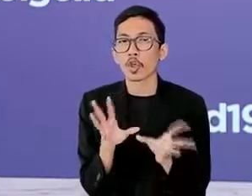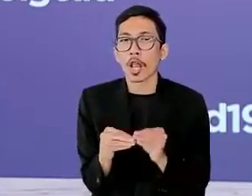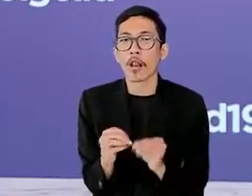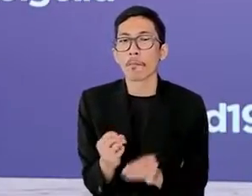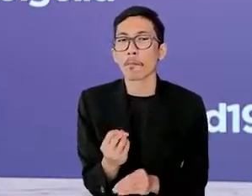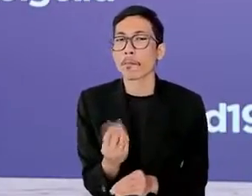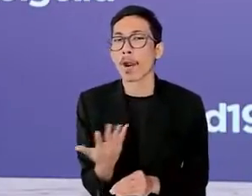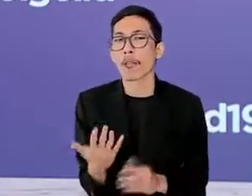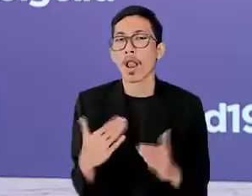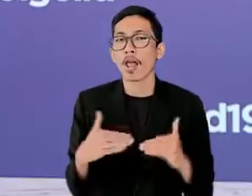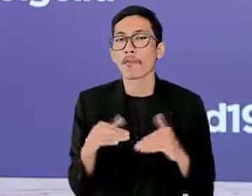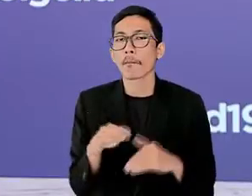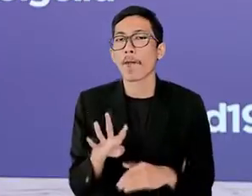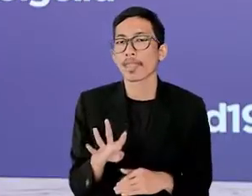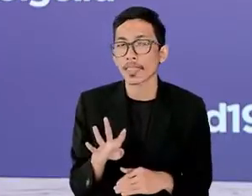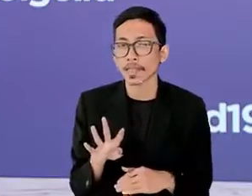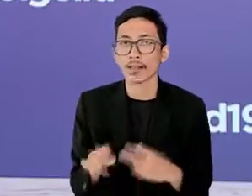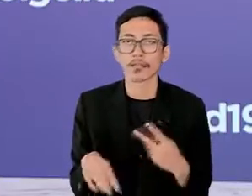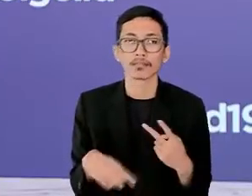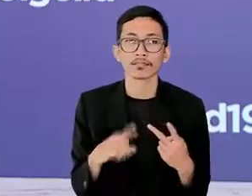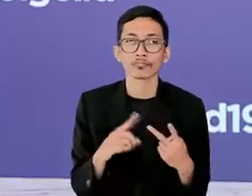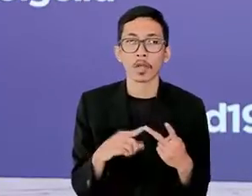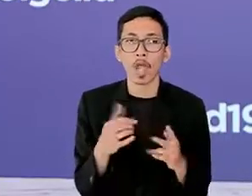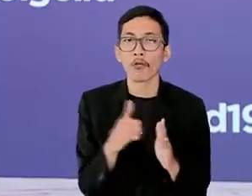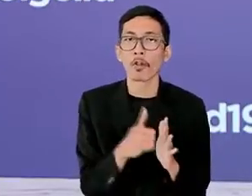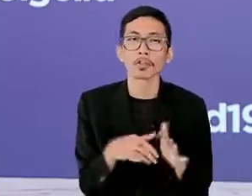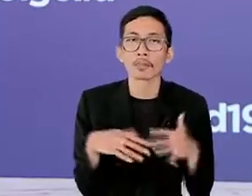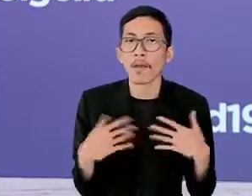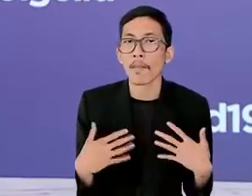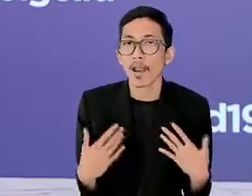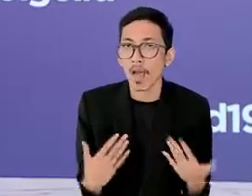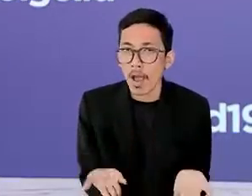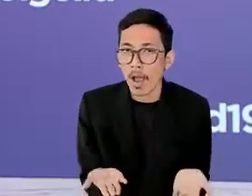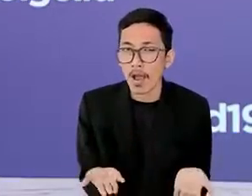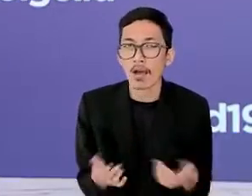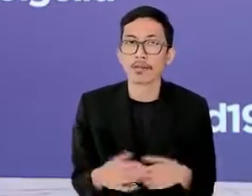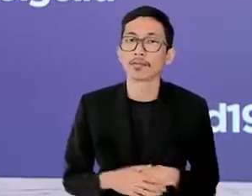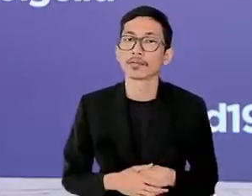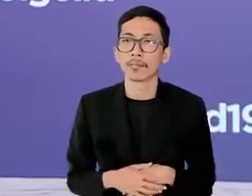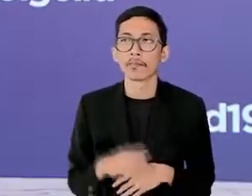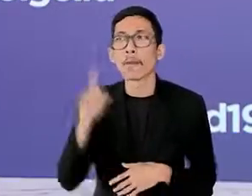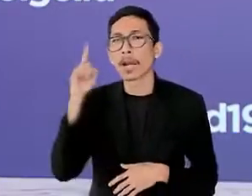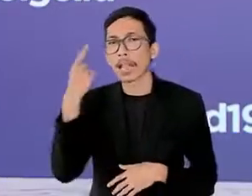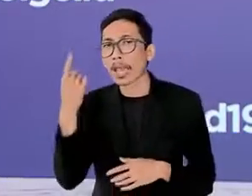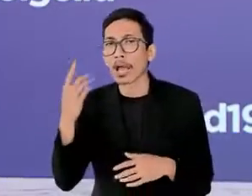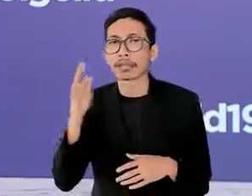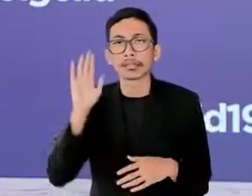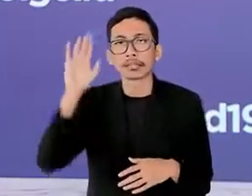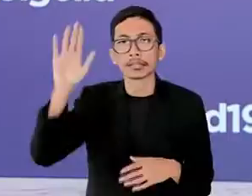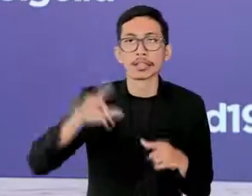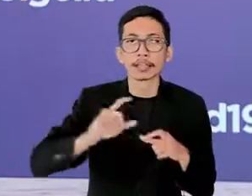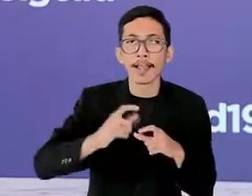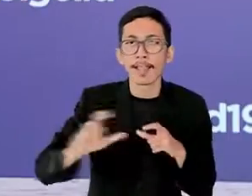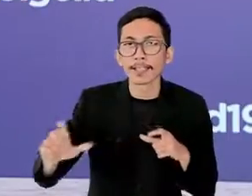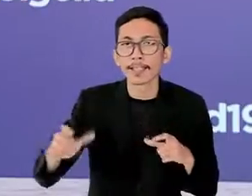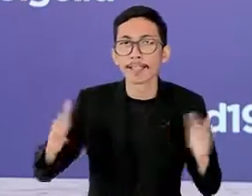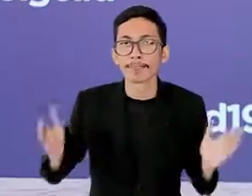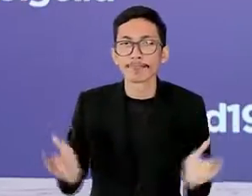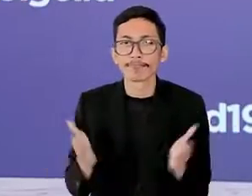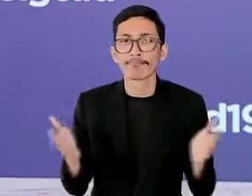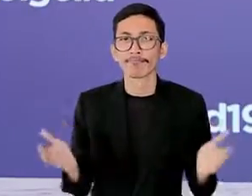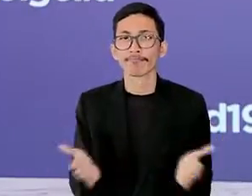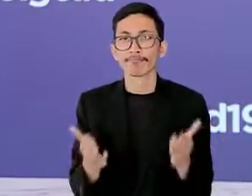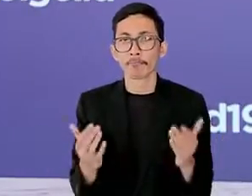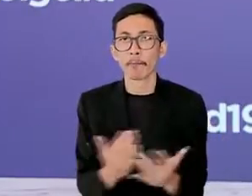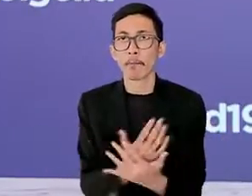pada level 4 apa evaluasinya sejauh ini dan bagaimana strategi pemerintah untuk mendorong agar semua